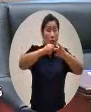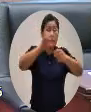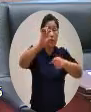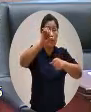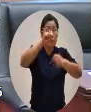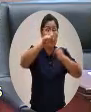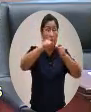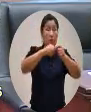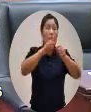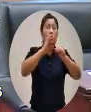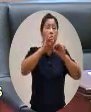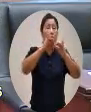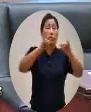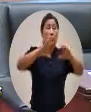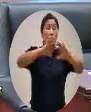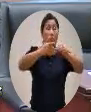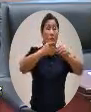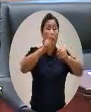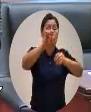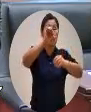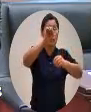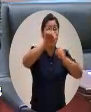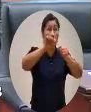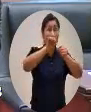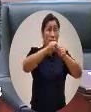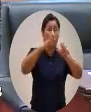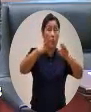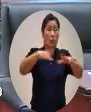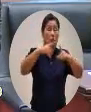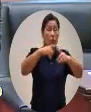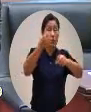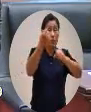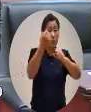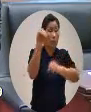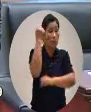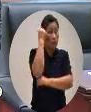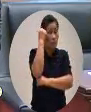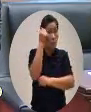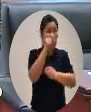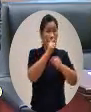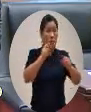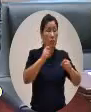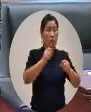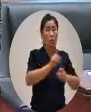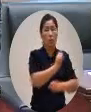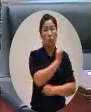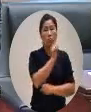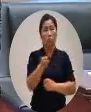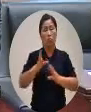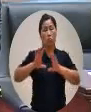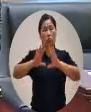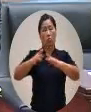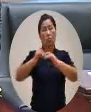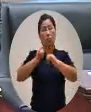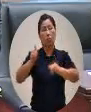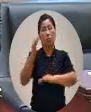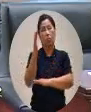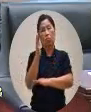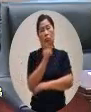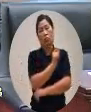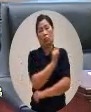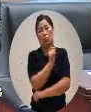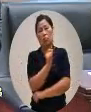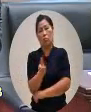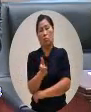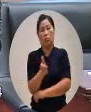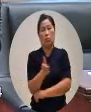那個地方住了七十年他們住的時間我們比國民政府齁來到台灣的時間更多